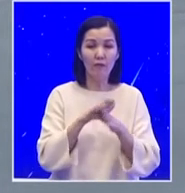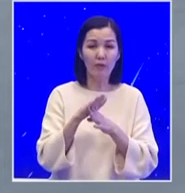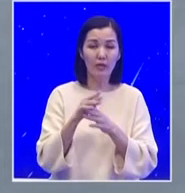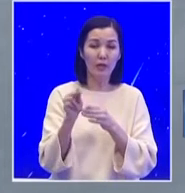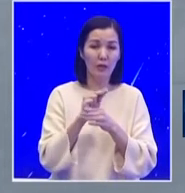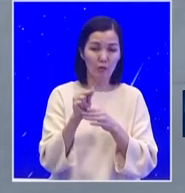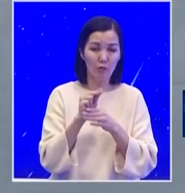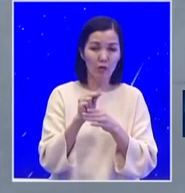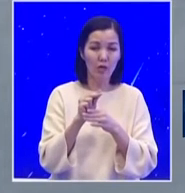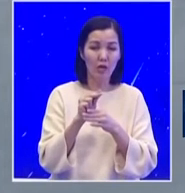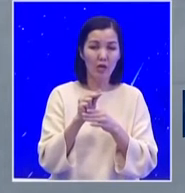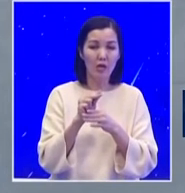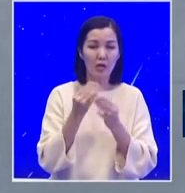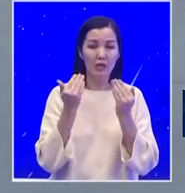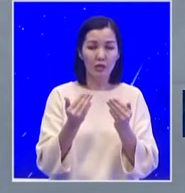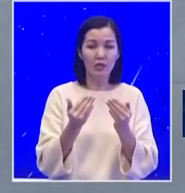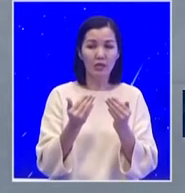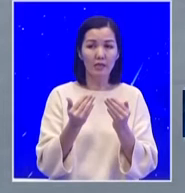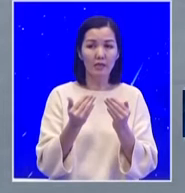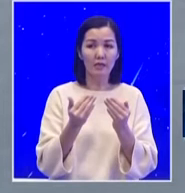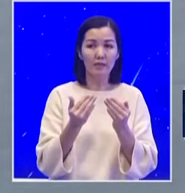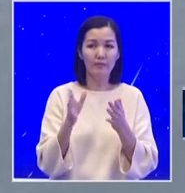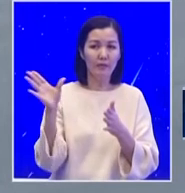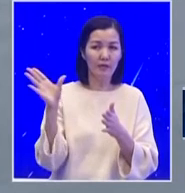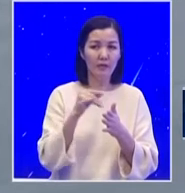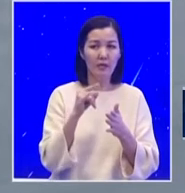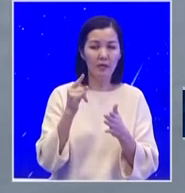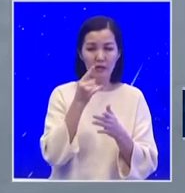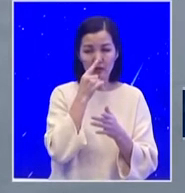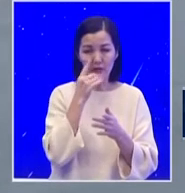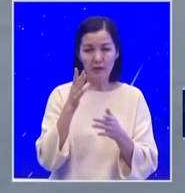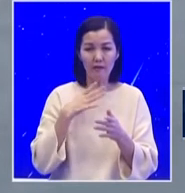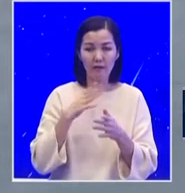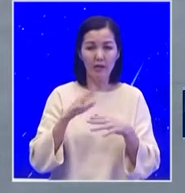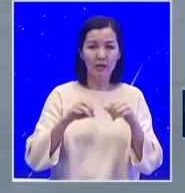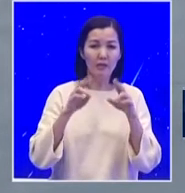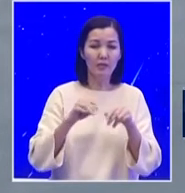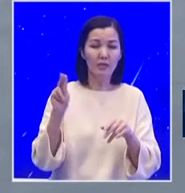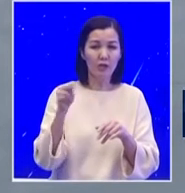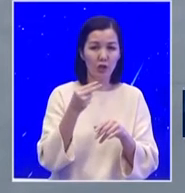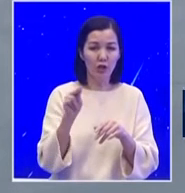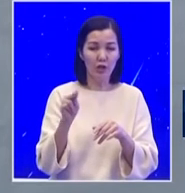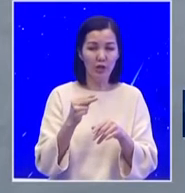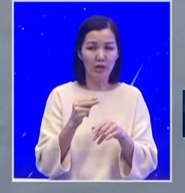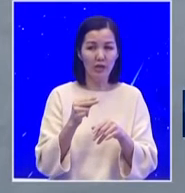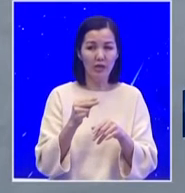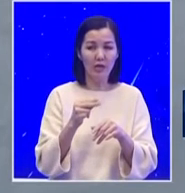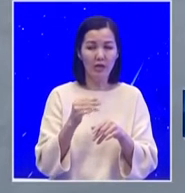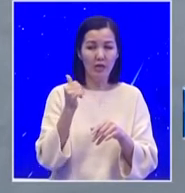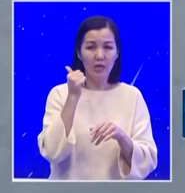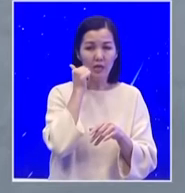ремонтные, регламентные работы на самолетах. Значит, недавно специалисты из Чехии, с